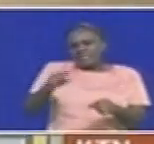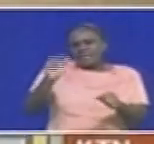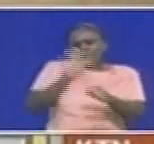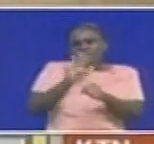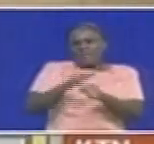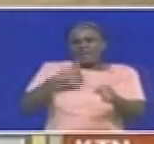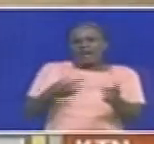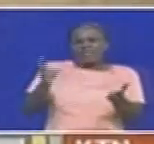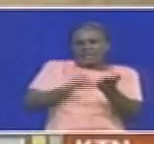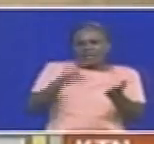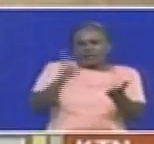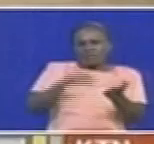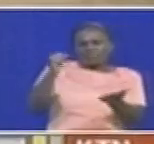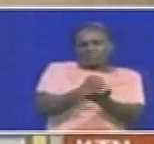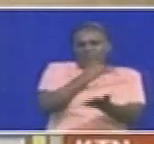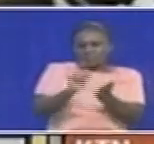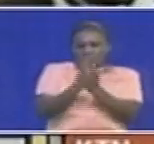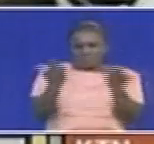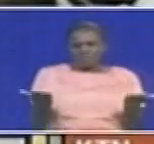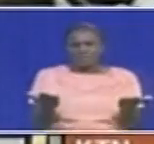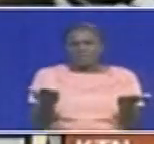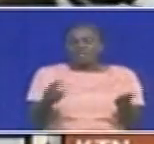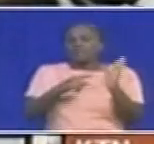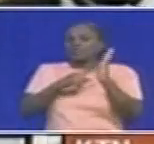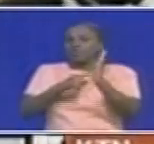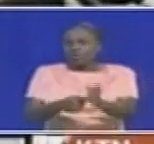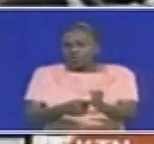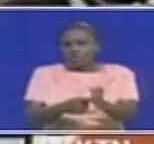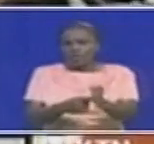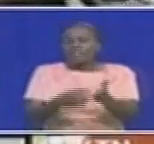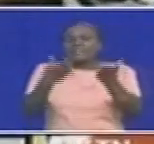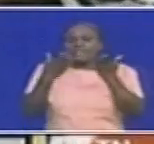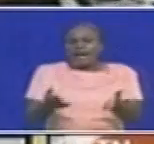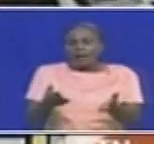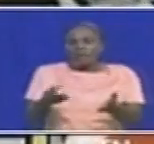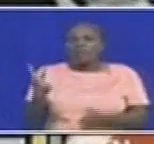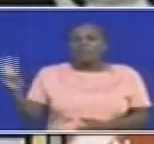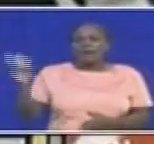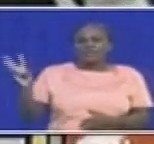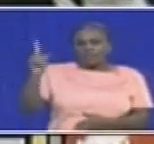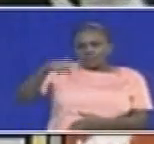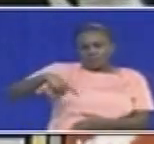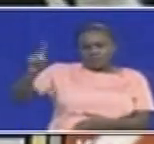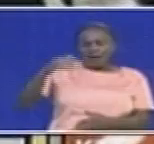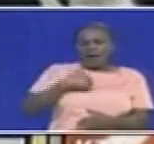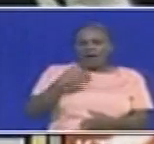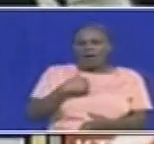iliyochapisha matokeo hayo kwenye gazeti rasmi la serikali ikionyesha hatimaye kwamba sasa Wanjohi alikuwa mshindi kwa kura